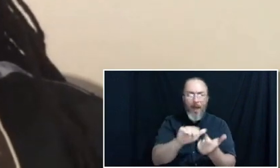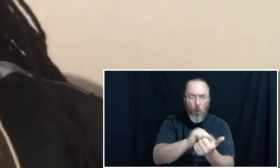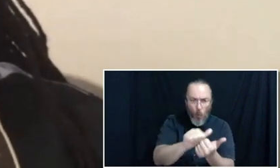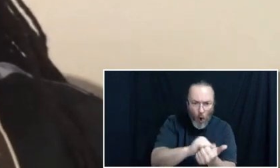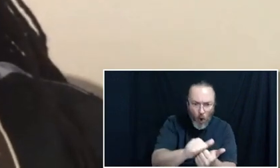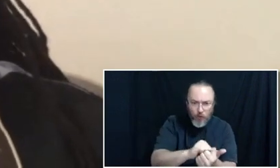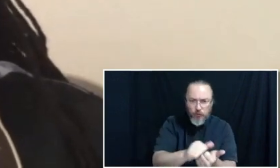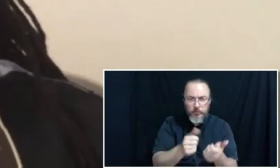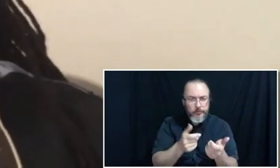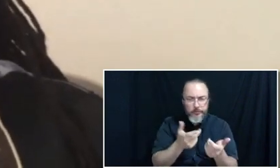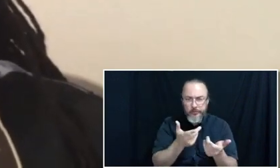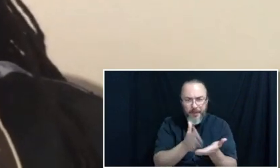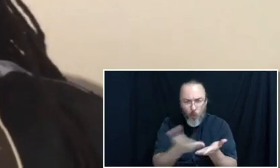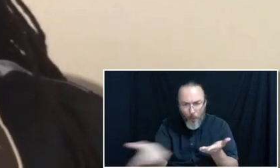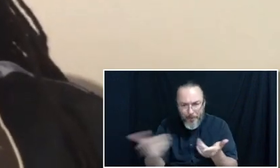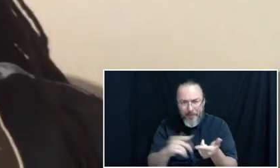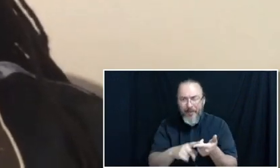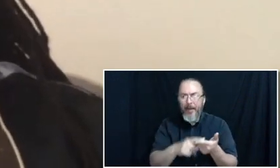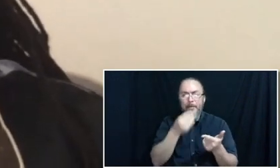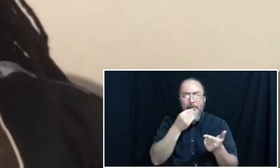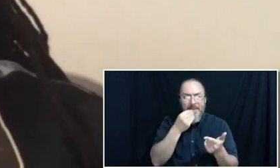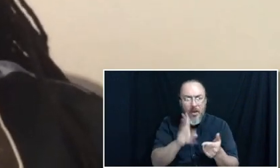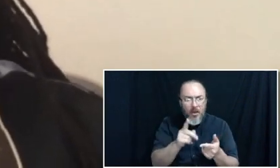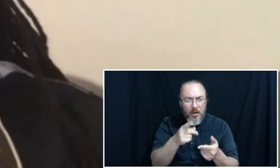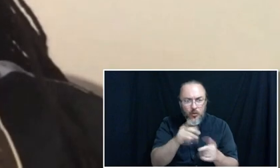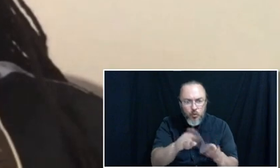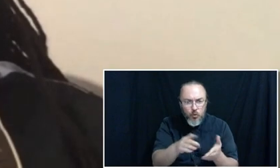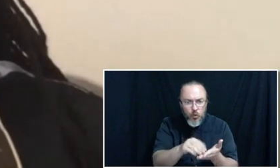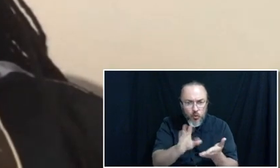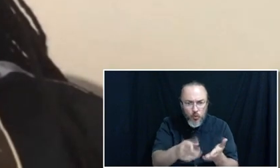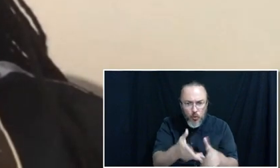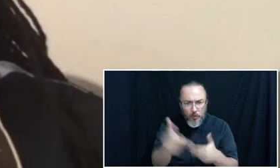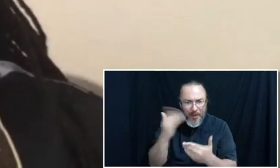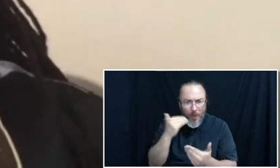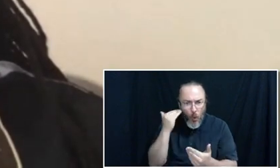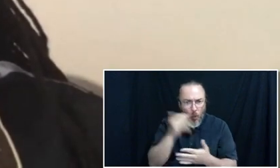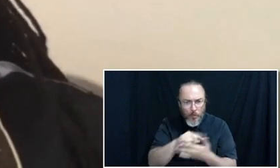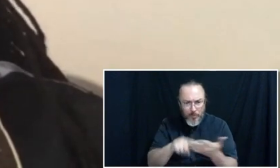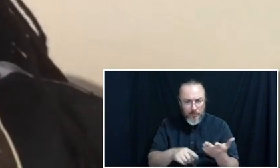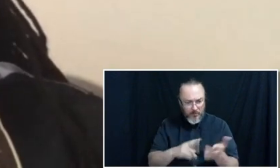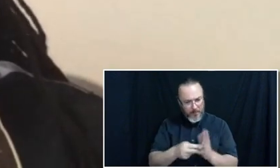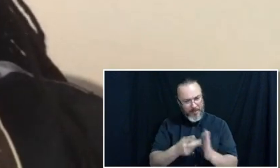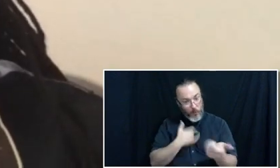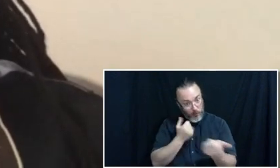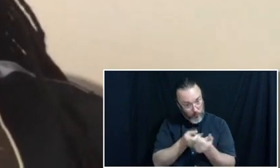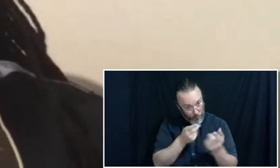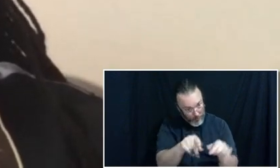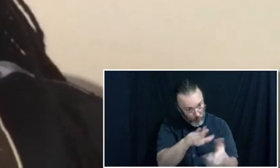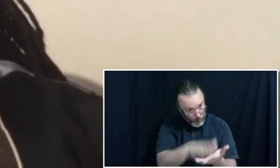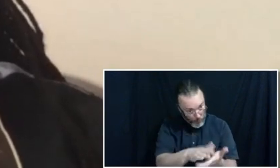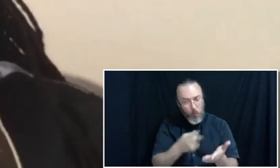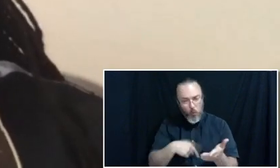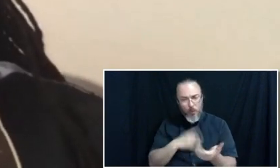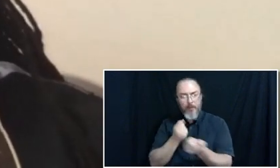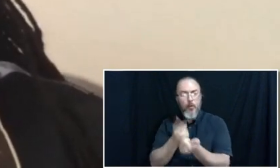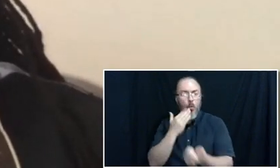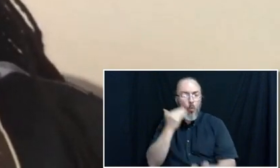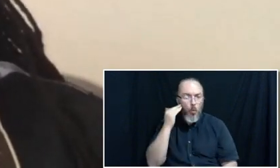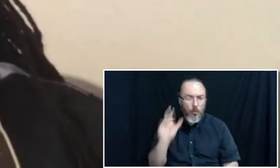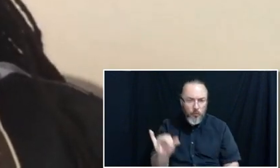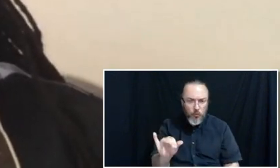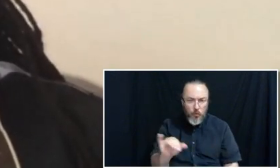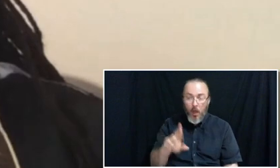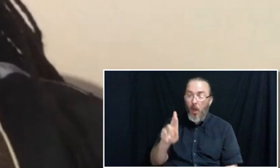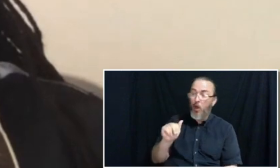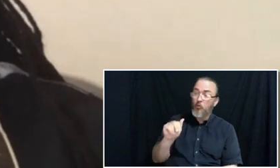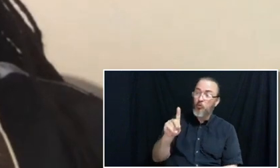avec notamment des cantines scolaires, une meilleure alimentation des élèves qui sont soutenus dans les écoles, mais aussi à